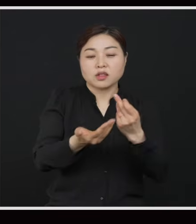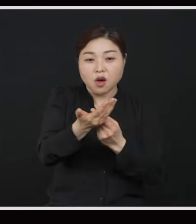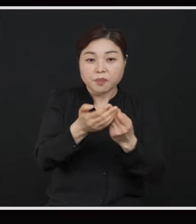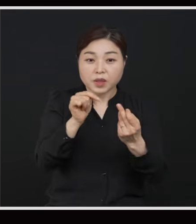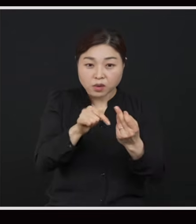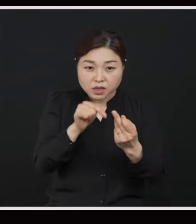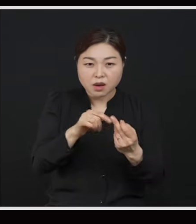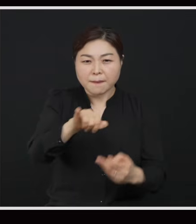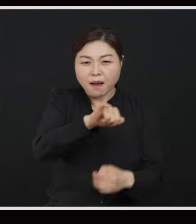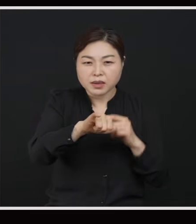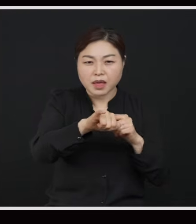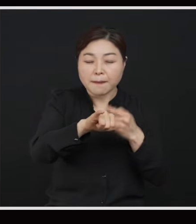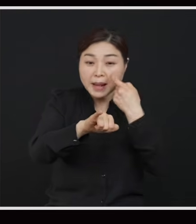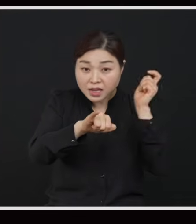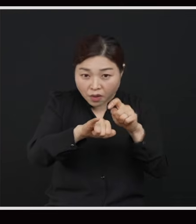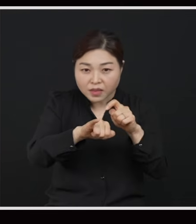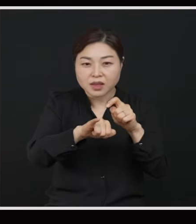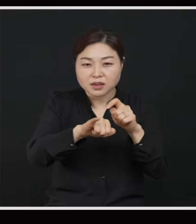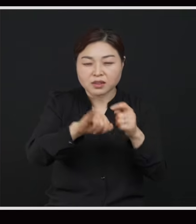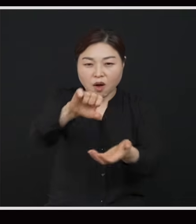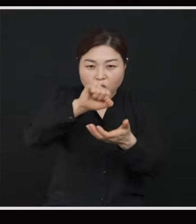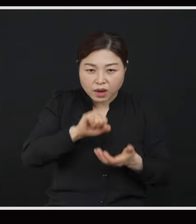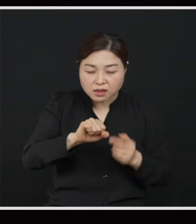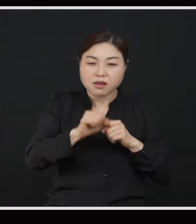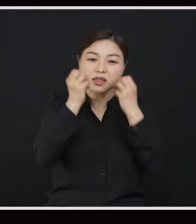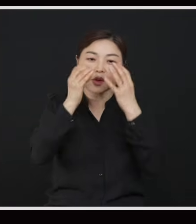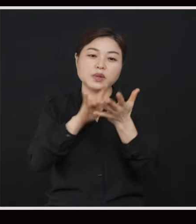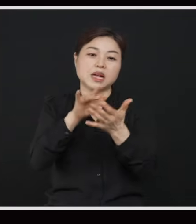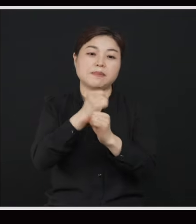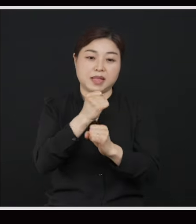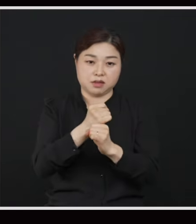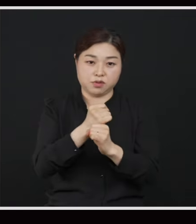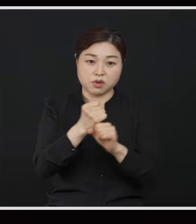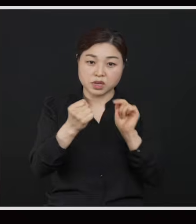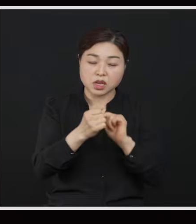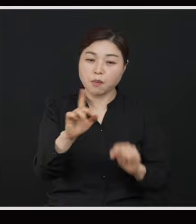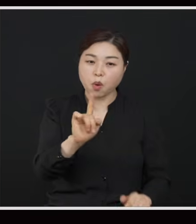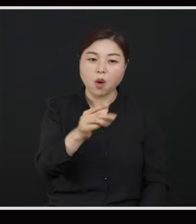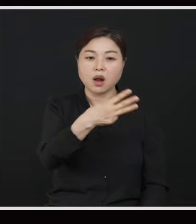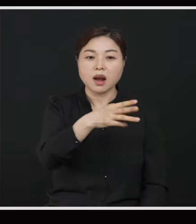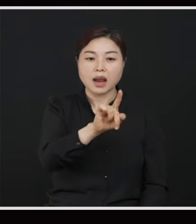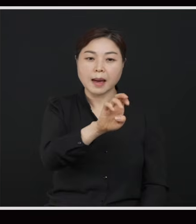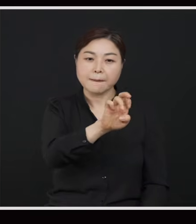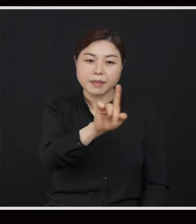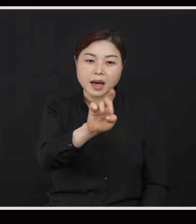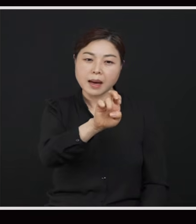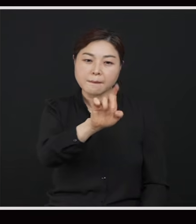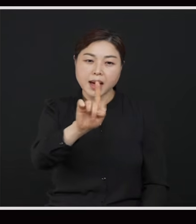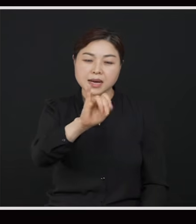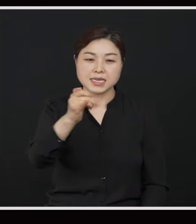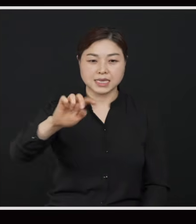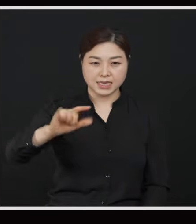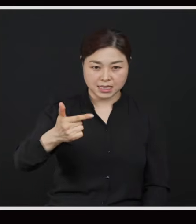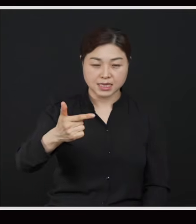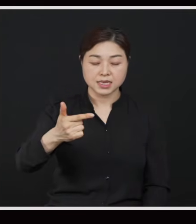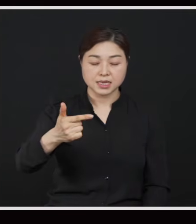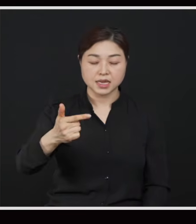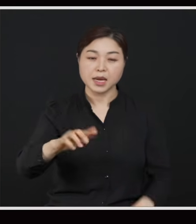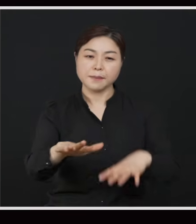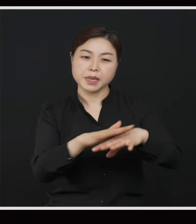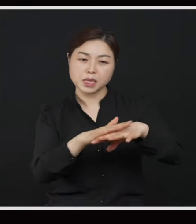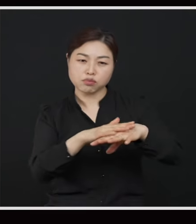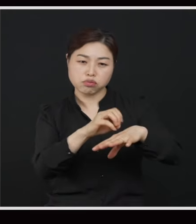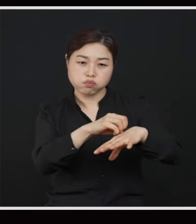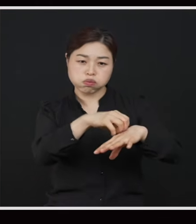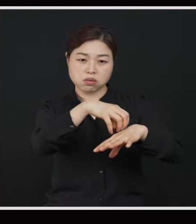이스터 섬에서 어떤 미생물을 발견해서 거기에서 분비되는 새로운 항생제를 발견했어요. 라파마이신이라고 불리는 거예요. 그래서